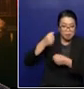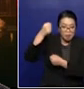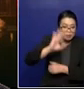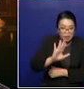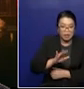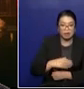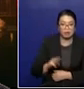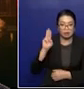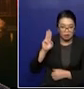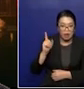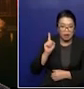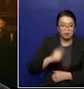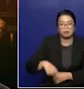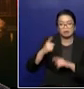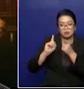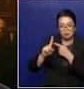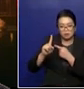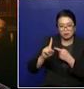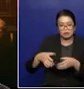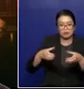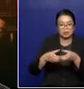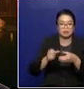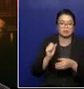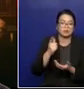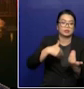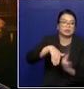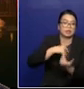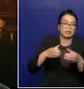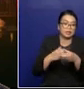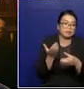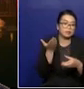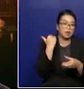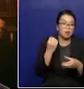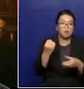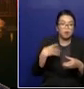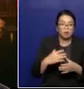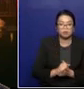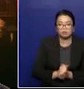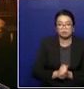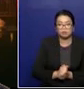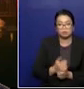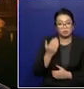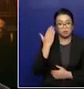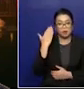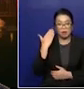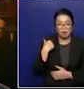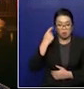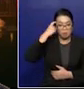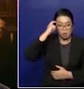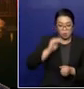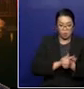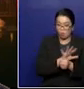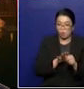นะ1ฮะทีมเศรษฐกิจทีมที่แล้วฮะที่เขาออกไปเขาบอกว่าตอนนั้นยังไม่รู้เรื่องโควิดนะ